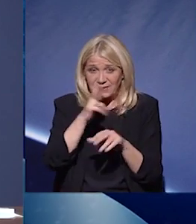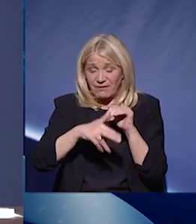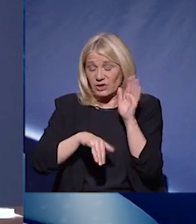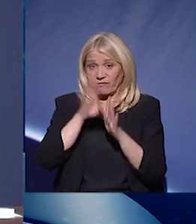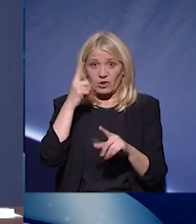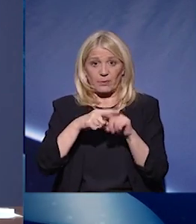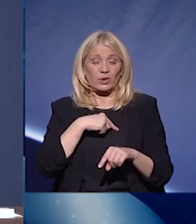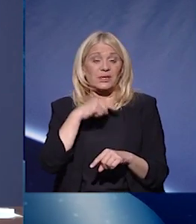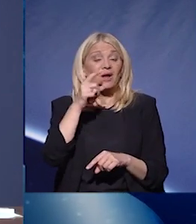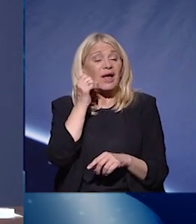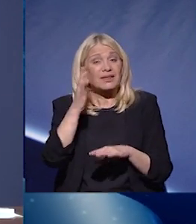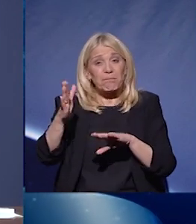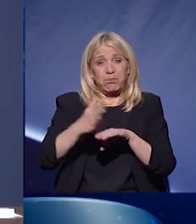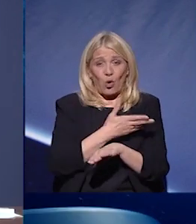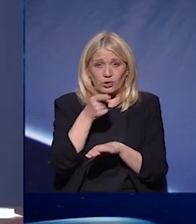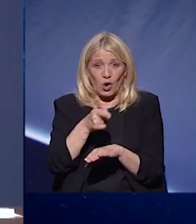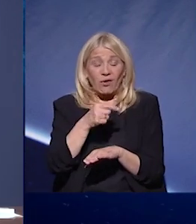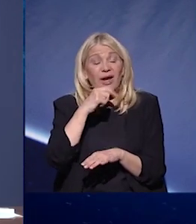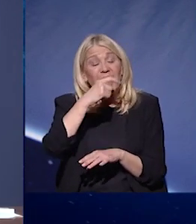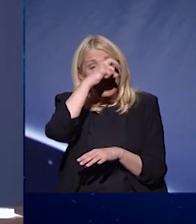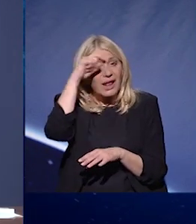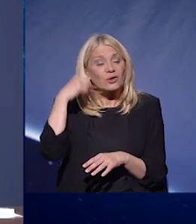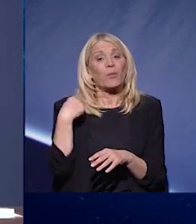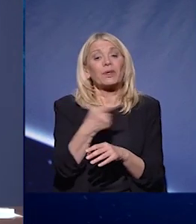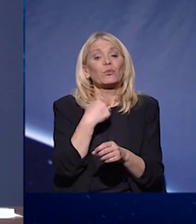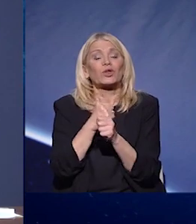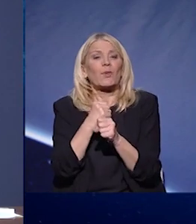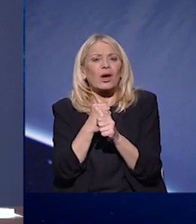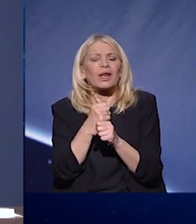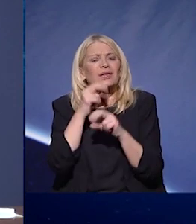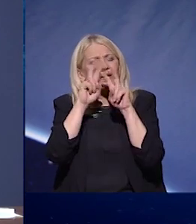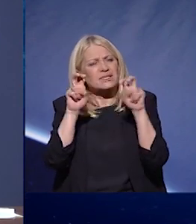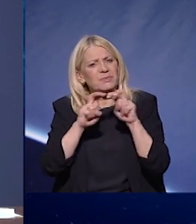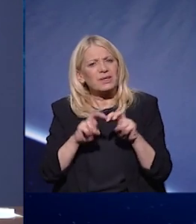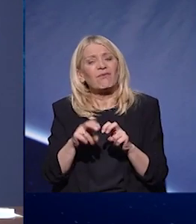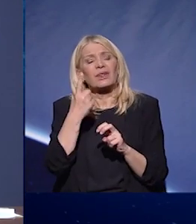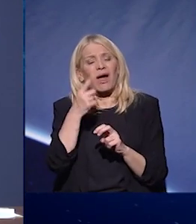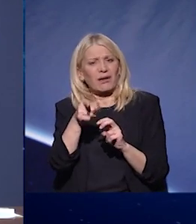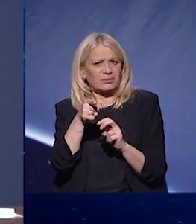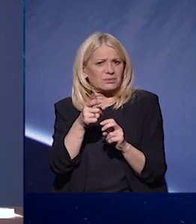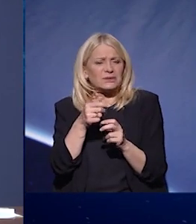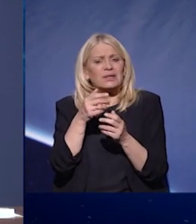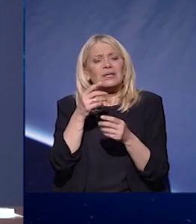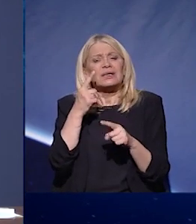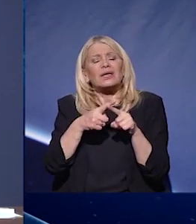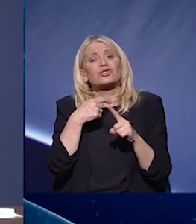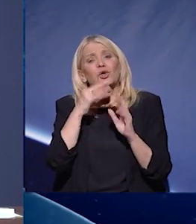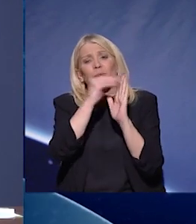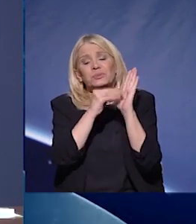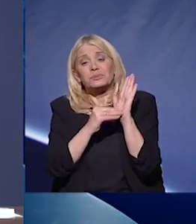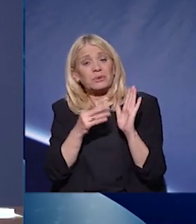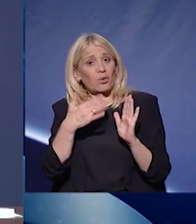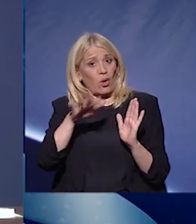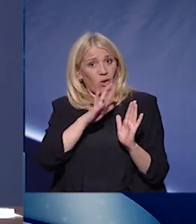rekao, tek kad prođe ovo i kad na leto budemo radili ispitivanje jednog uzorka, reprezentativnog uzorka